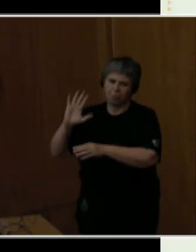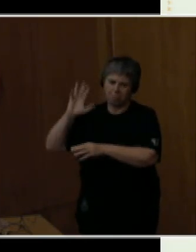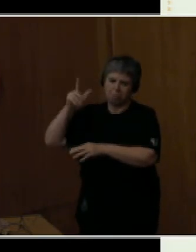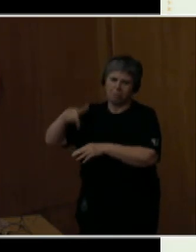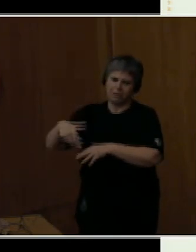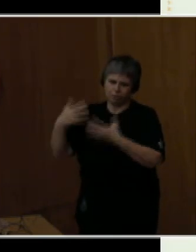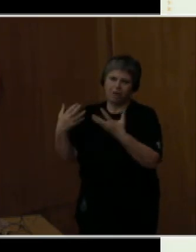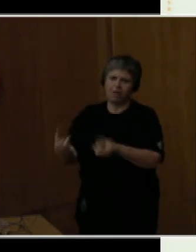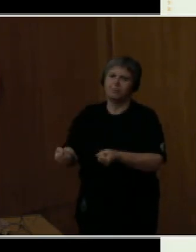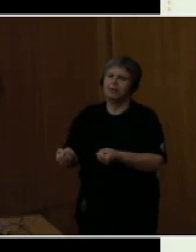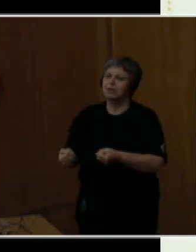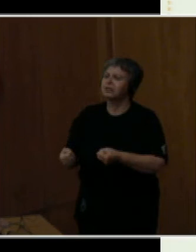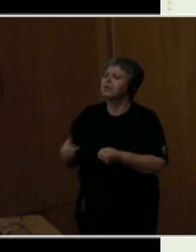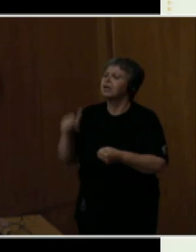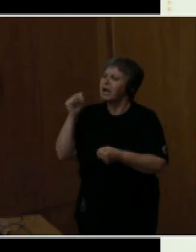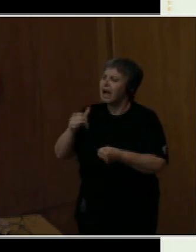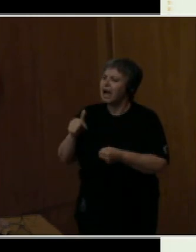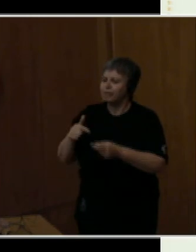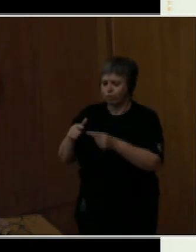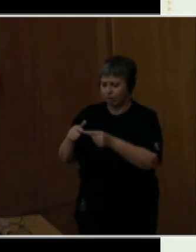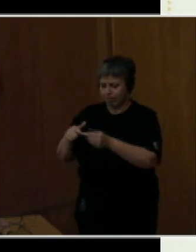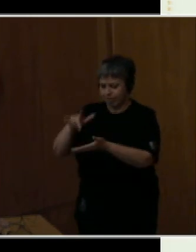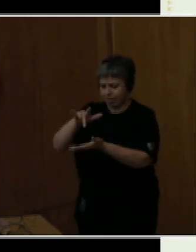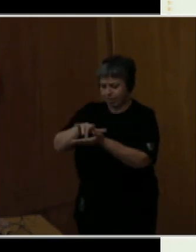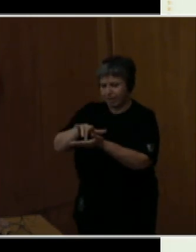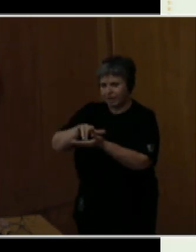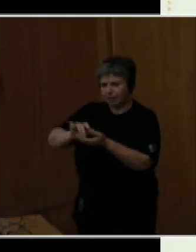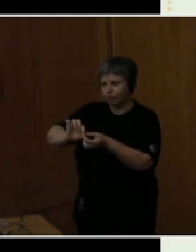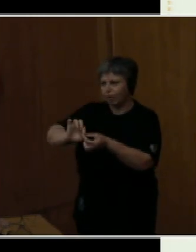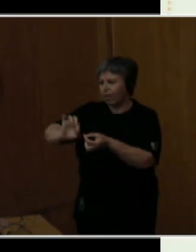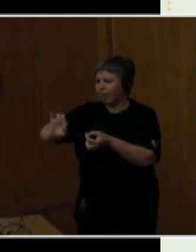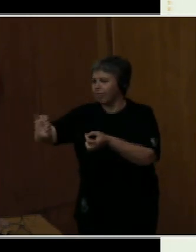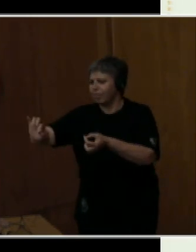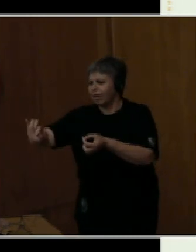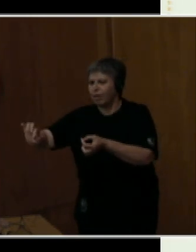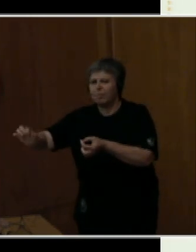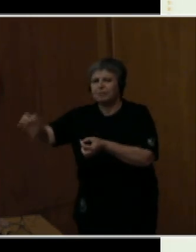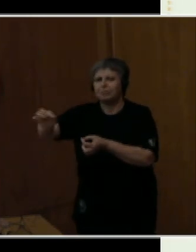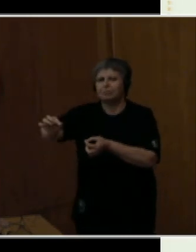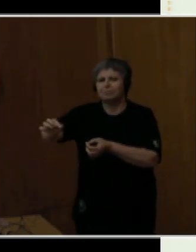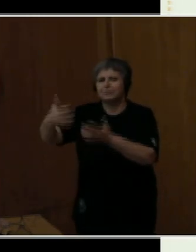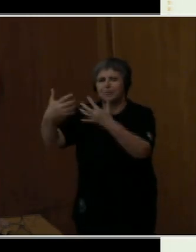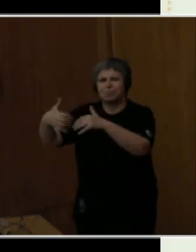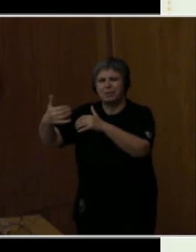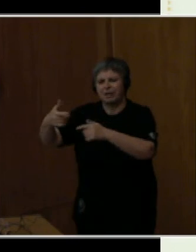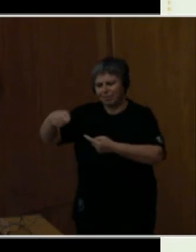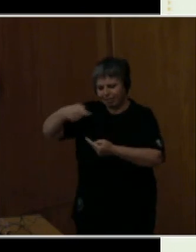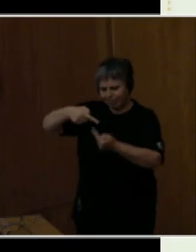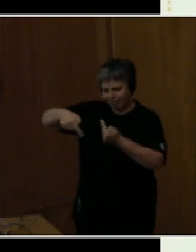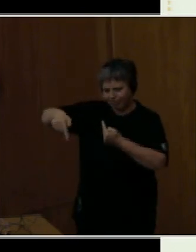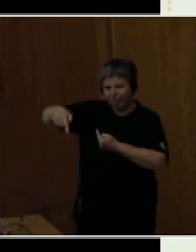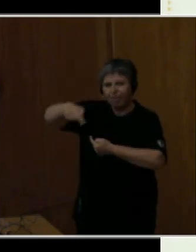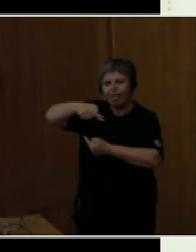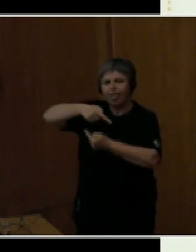μας, πάλι μέσω του ίδιου βρόχου κατέληγε σε ένα άλλο switch, σε ένα άλλο μηχάνημα. Και